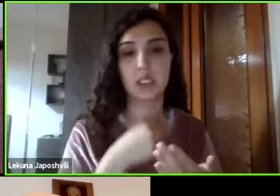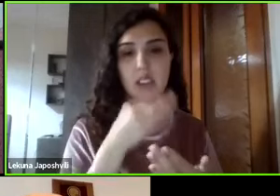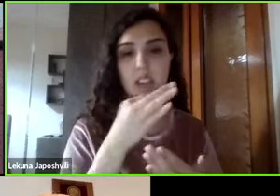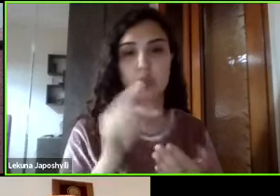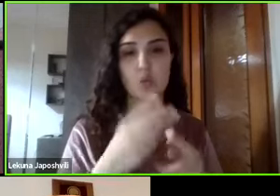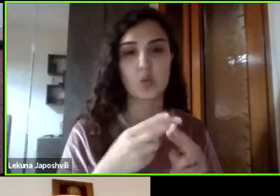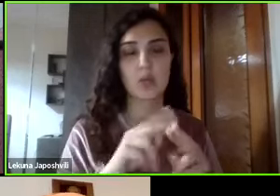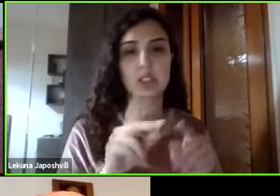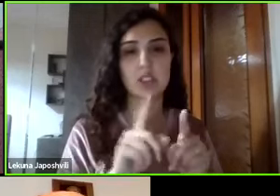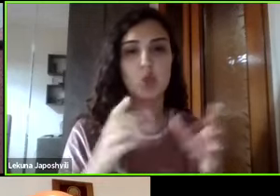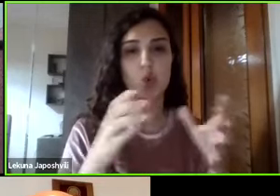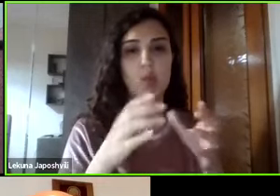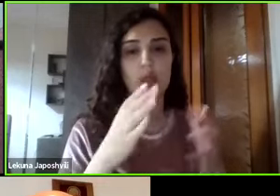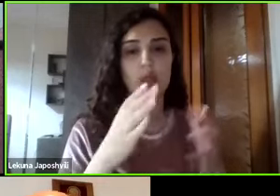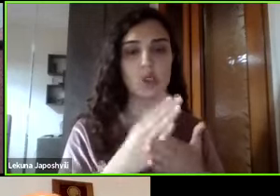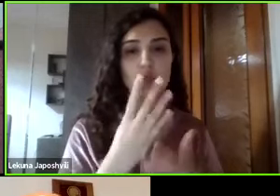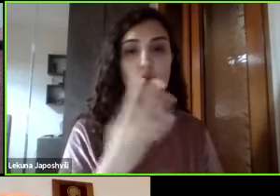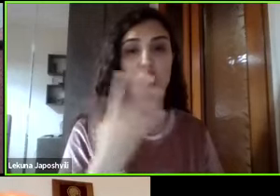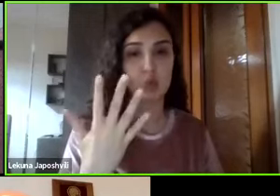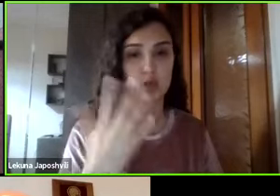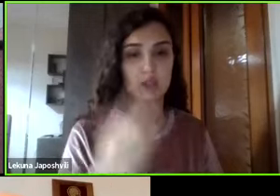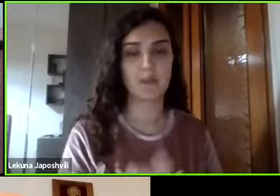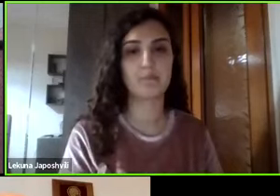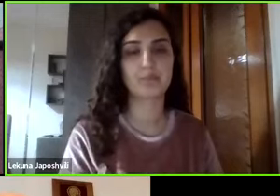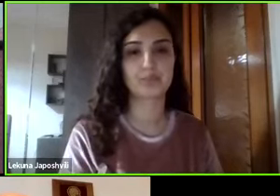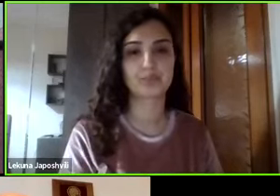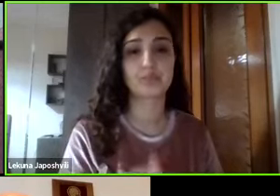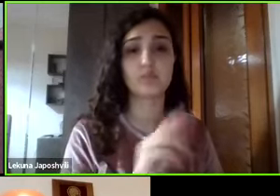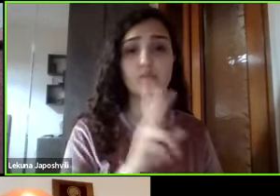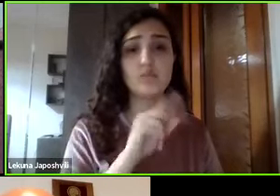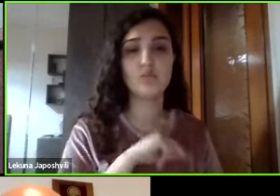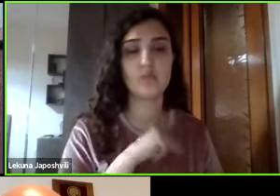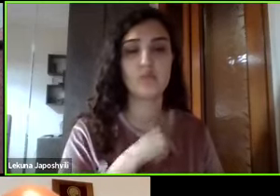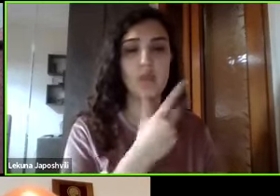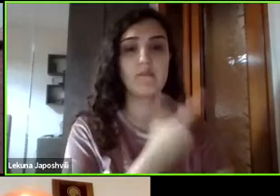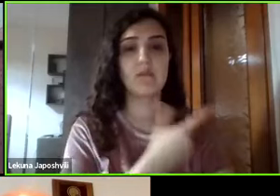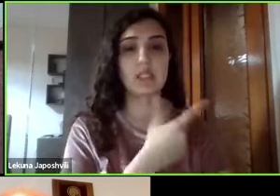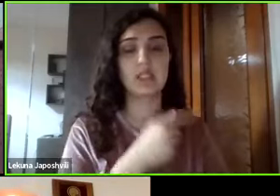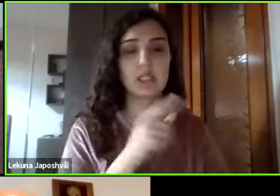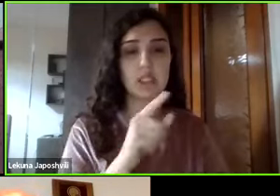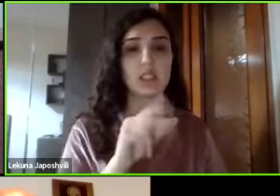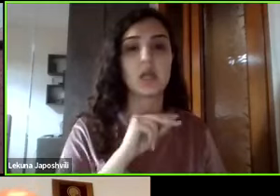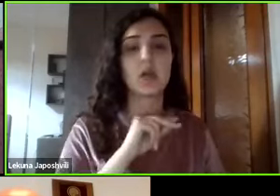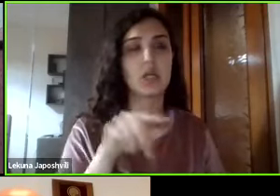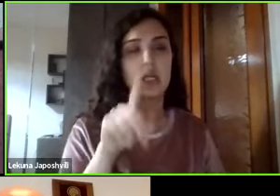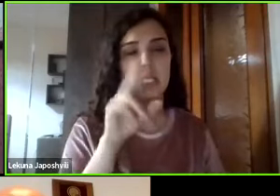ესეთი კომპანია არის 4-5, რომელიც მუშაობს ვაქცინაზე და ვიყოთ იმედით, რომ